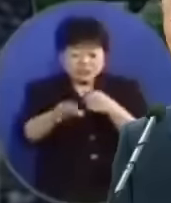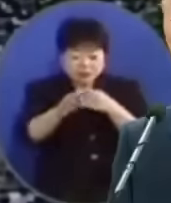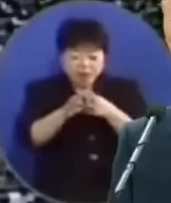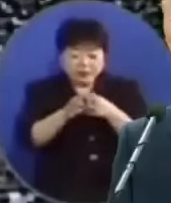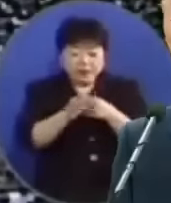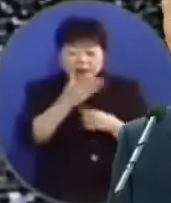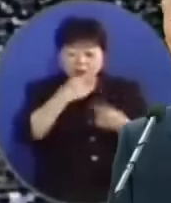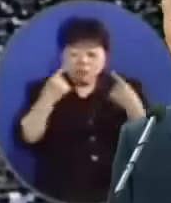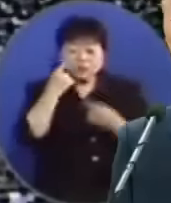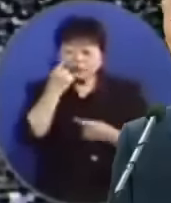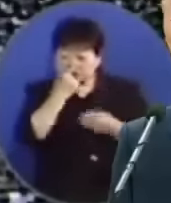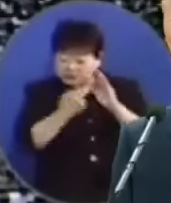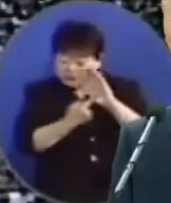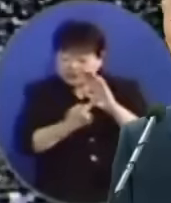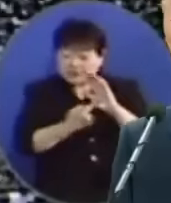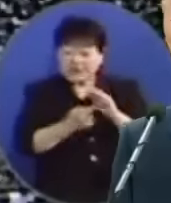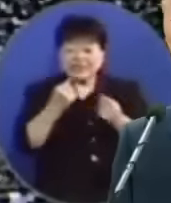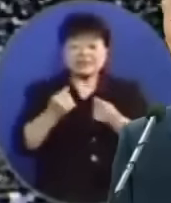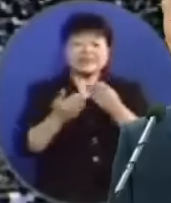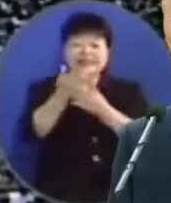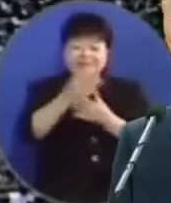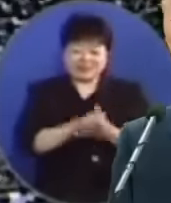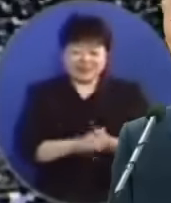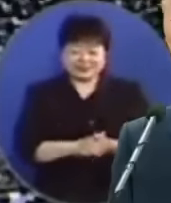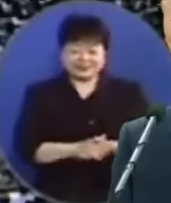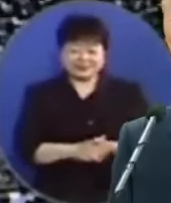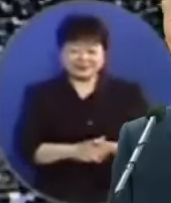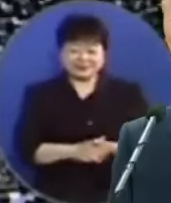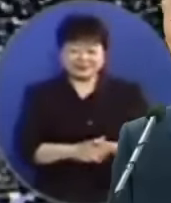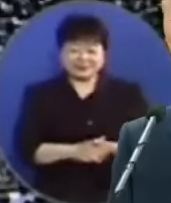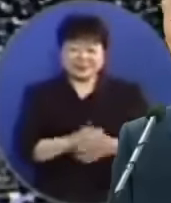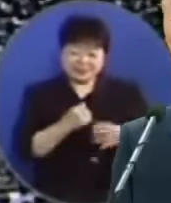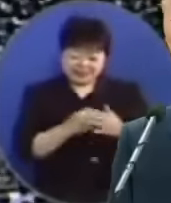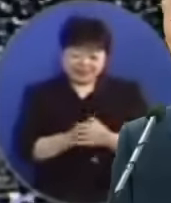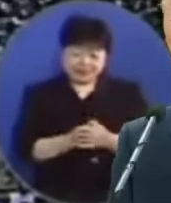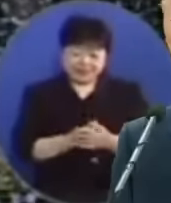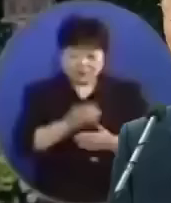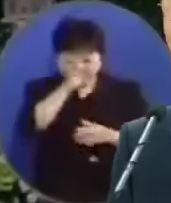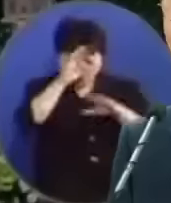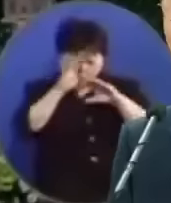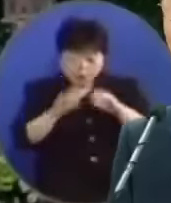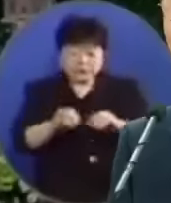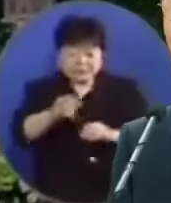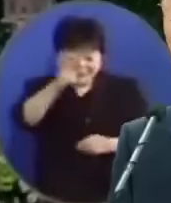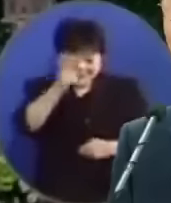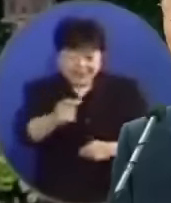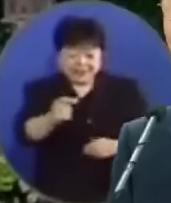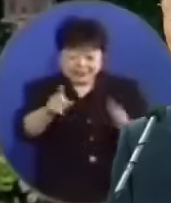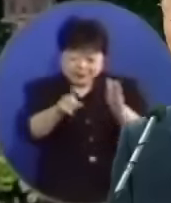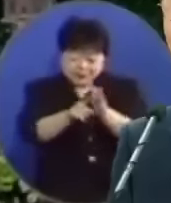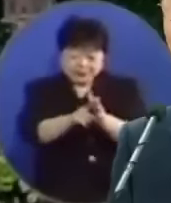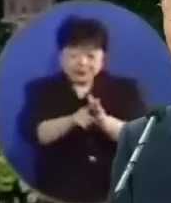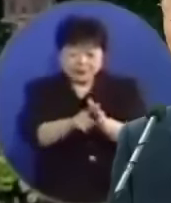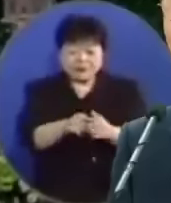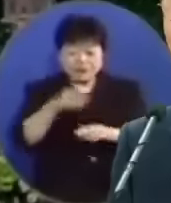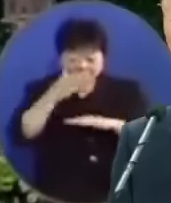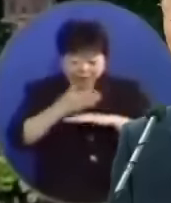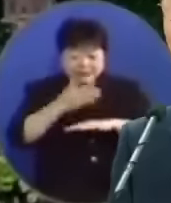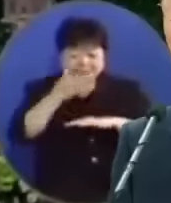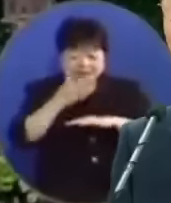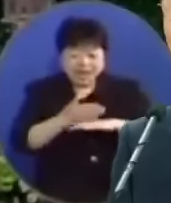우리 복음 증거에 굉장한 힘이 되는 것입니다. 그러므로 낫는다는 강력한 믿음으로